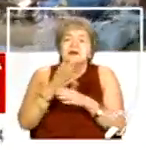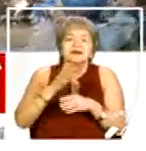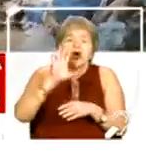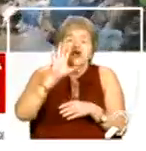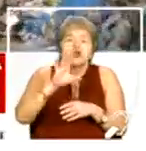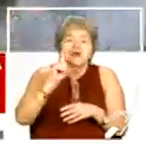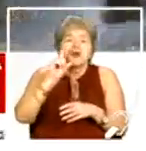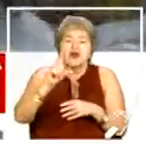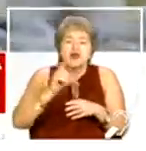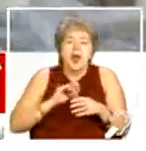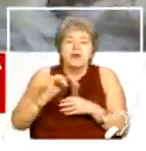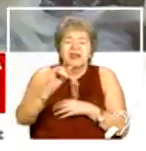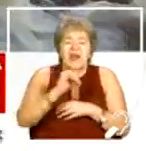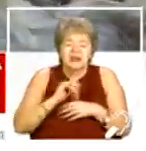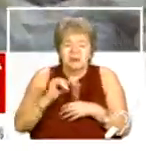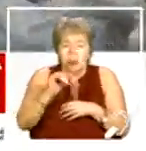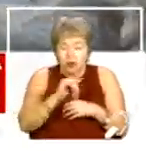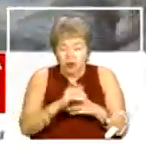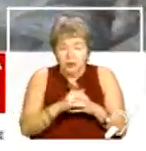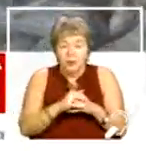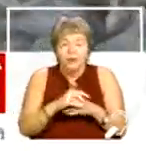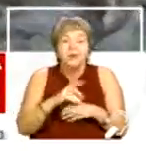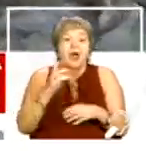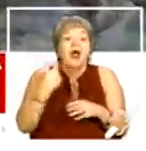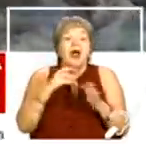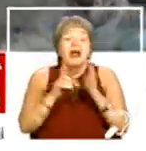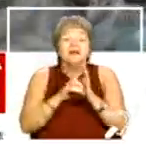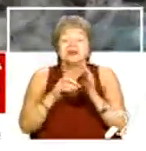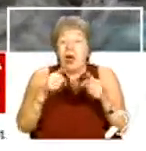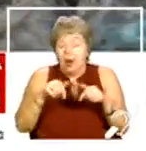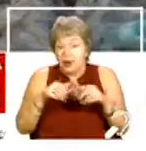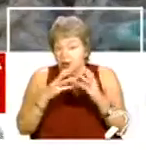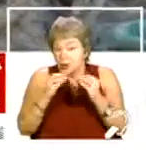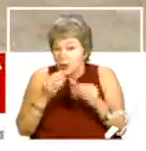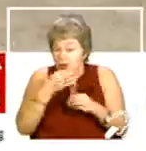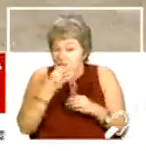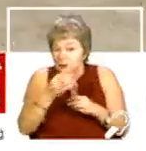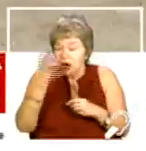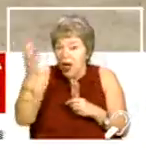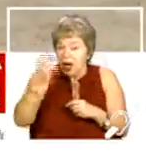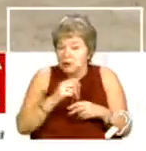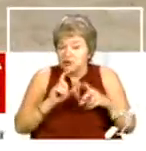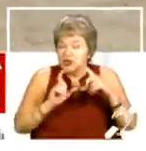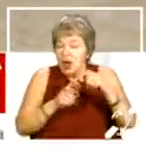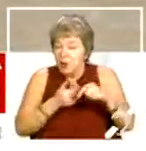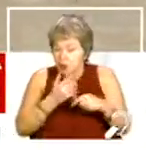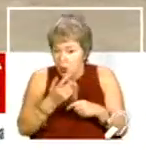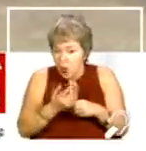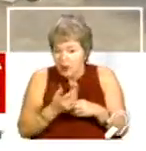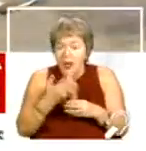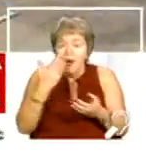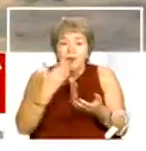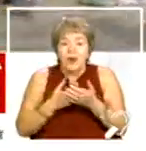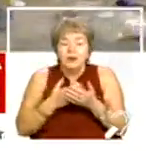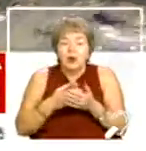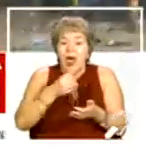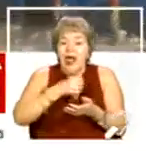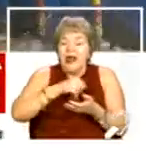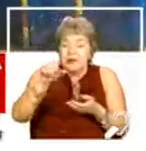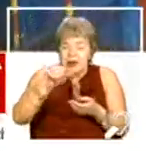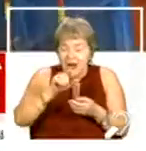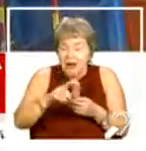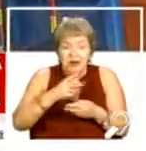de transporturi. Vă reamintesc, potrivit legislației din România, introducerea în țară de deșeuri cu scopul de eliminare